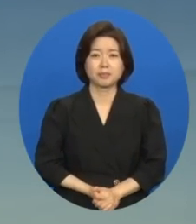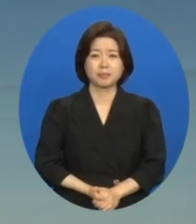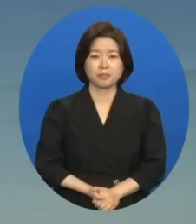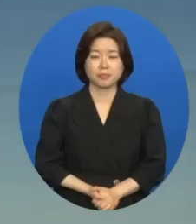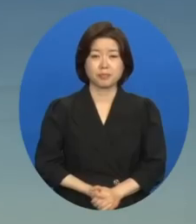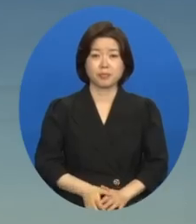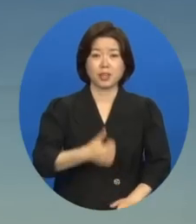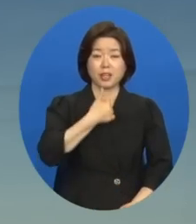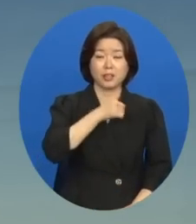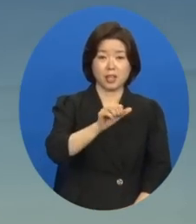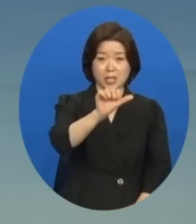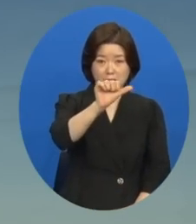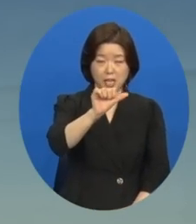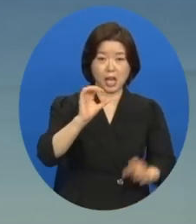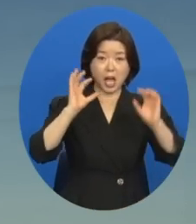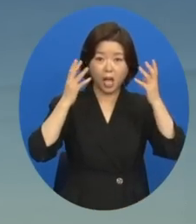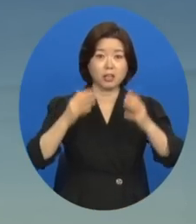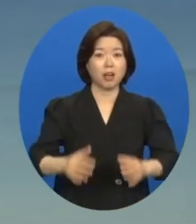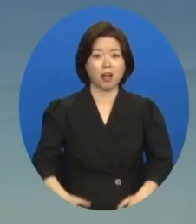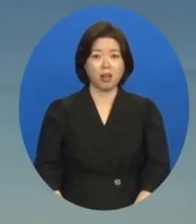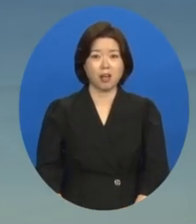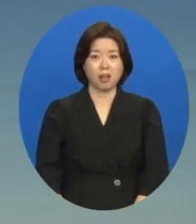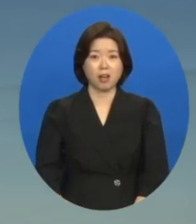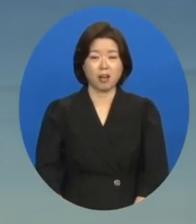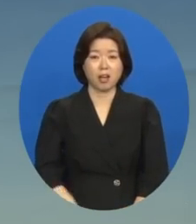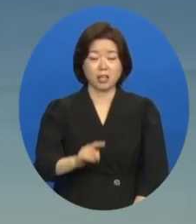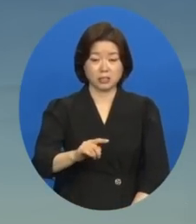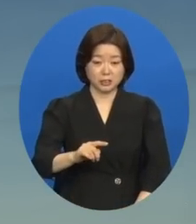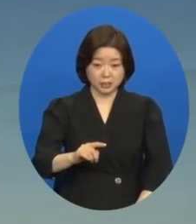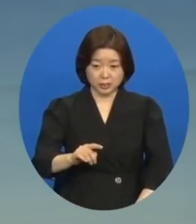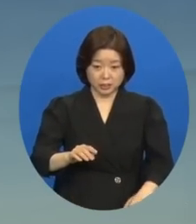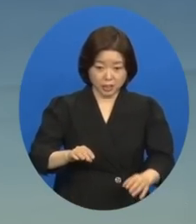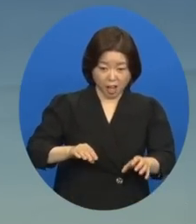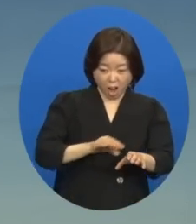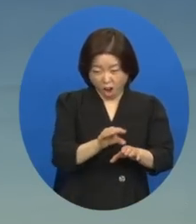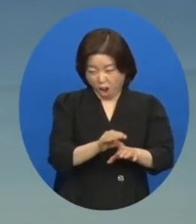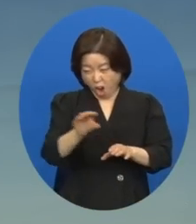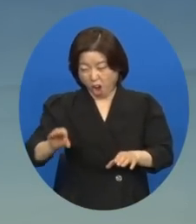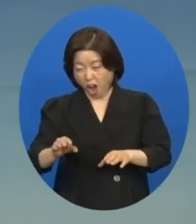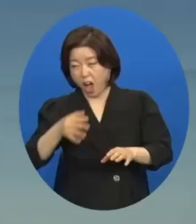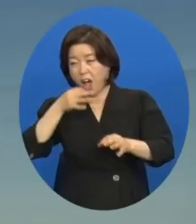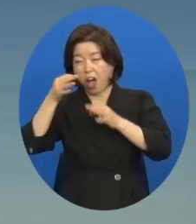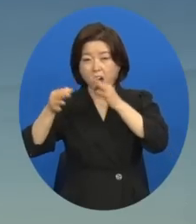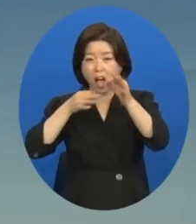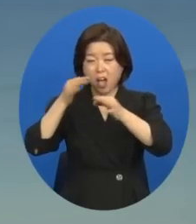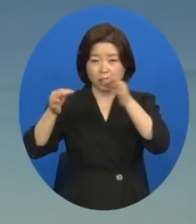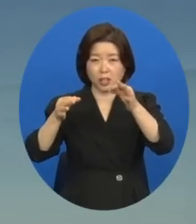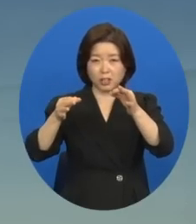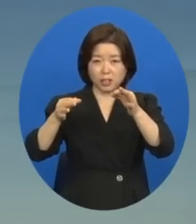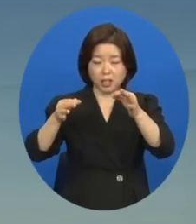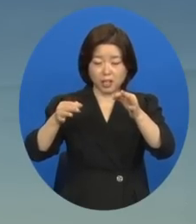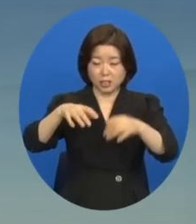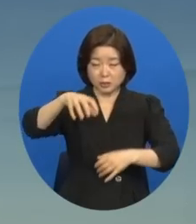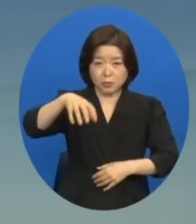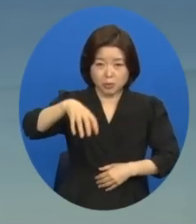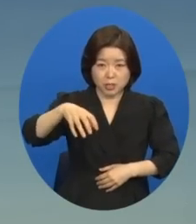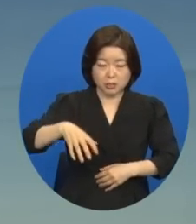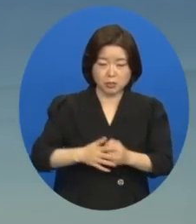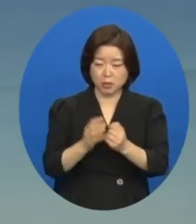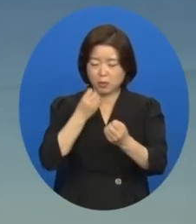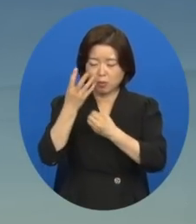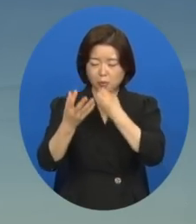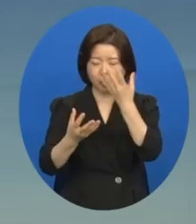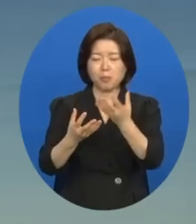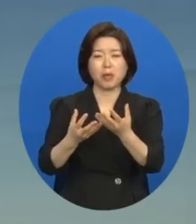다섯 살짜리 저희 아이가 그 사고 현장에 소리를 지르다가 그 사고의 현장에서 고백한